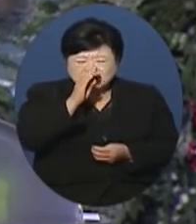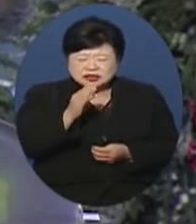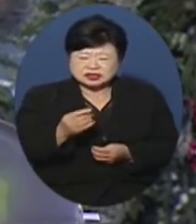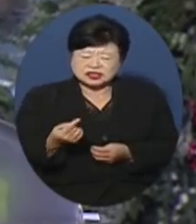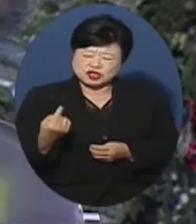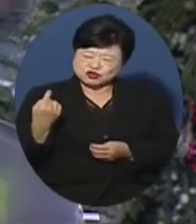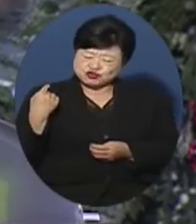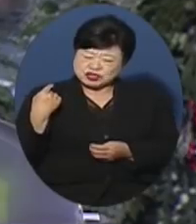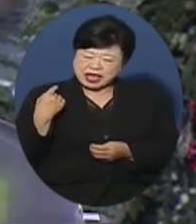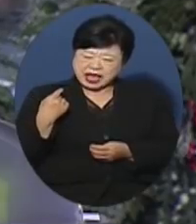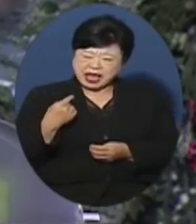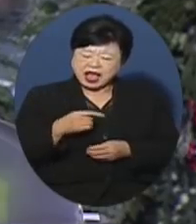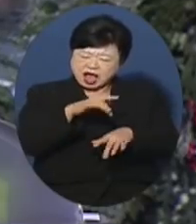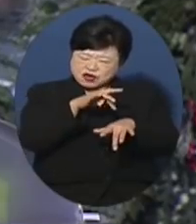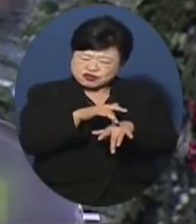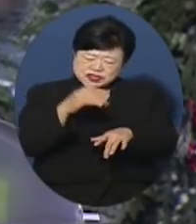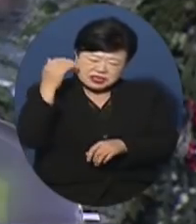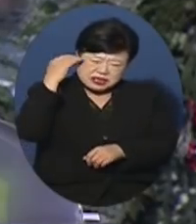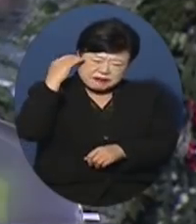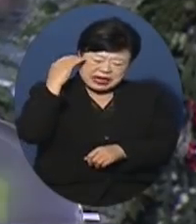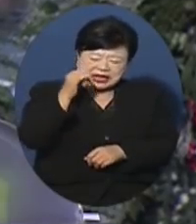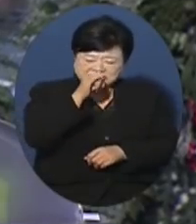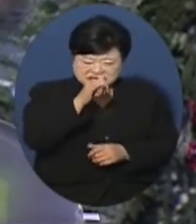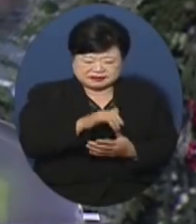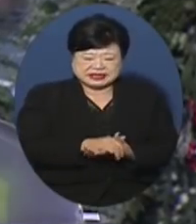귀신의 역사가 있는 것입니다.